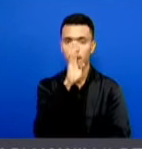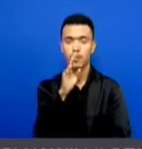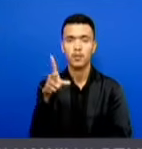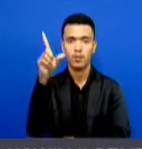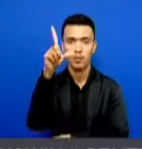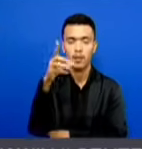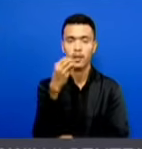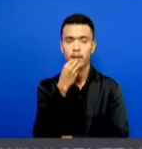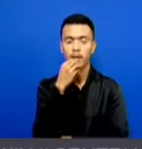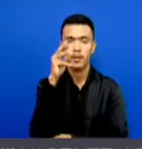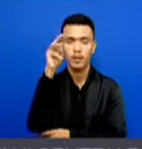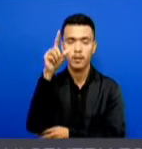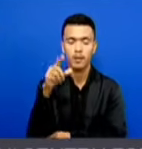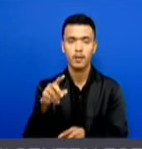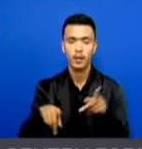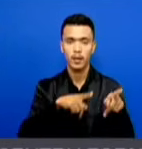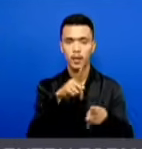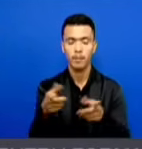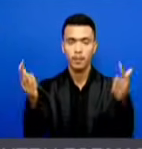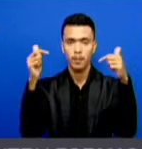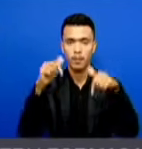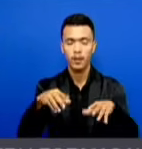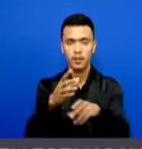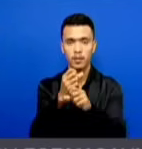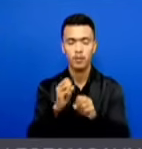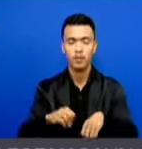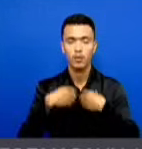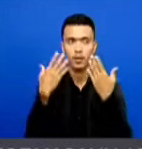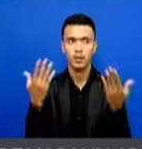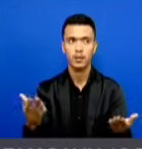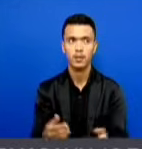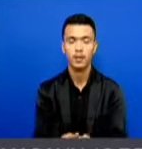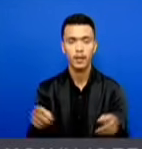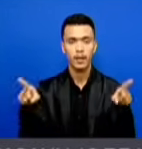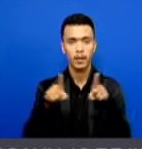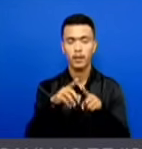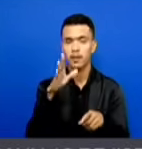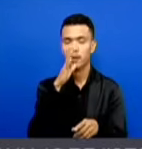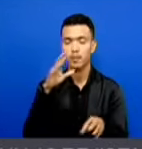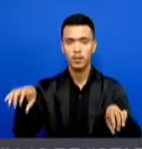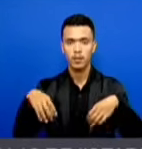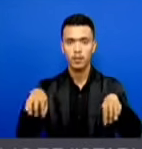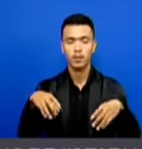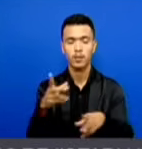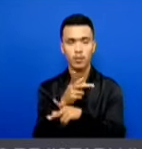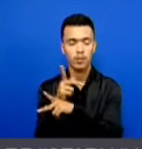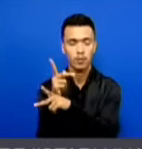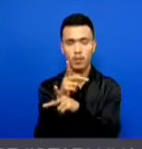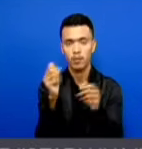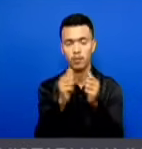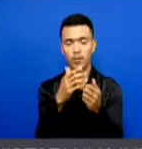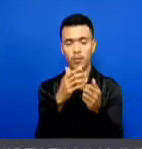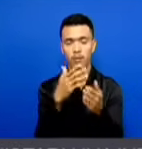dia lokrai baina karmai nesi mu nesane be baina ke imus hang ruba ma pesan nurar inang nih servis uma larang nih zere di dia keliu